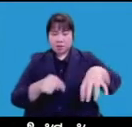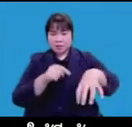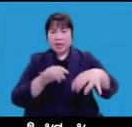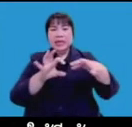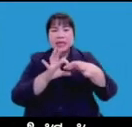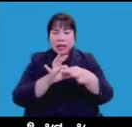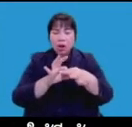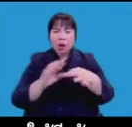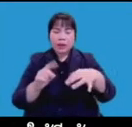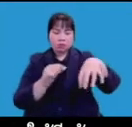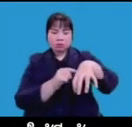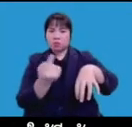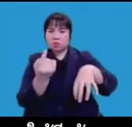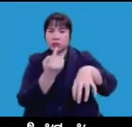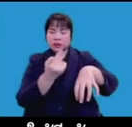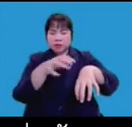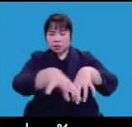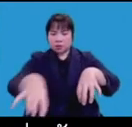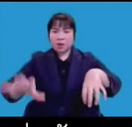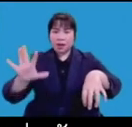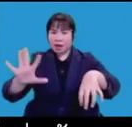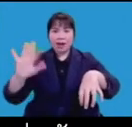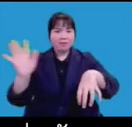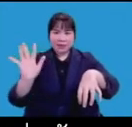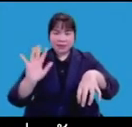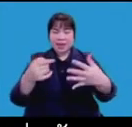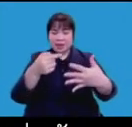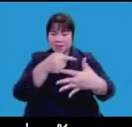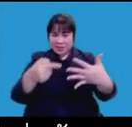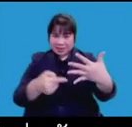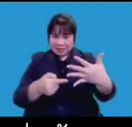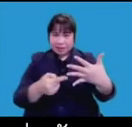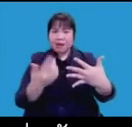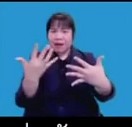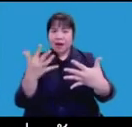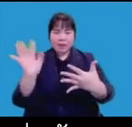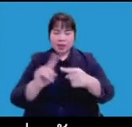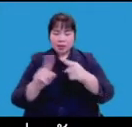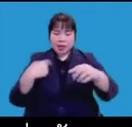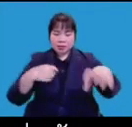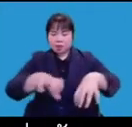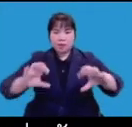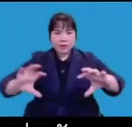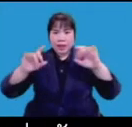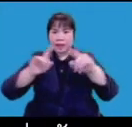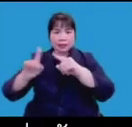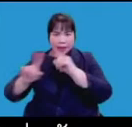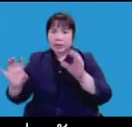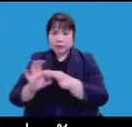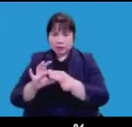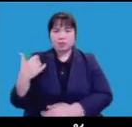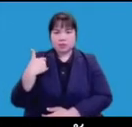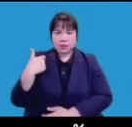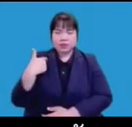แก้ไขปัญหาความยากจนไม่ใช่เพียง5หน่วยงานตามรายมิติแต่ยังมีส่วนราชการที่จะต้องเกี่ยวข้องอีกเป็นจำนวนมากนะครับเพ